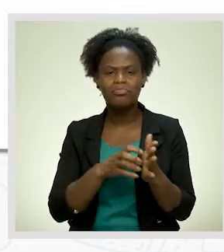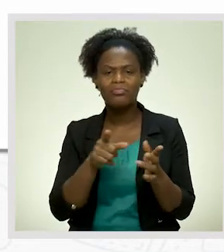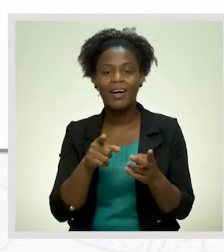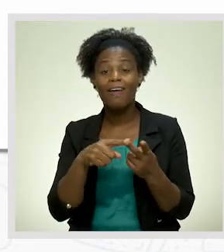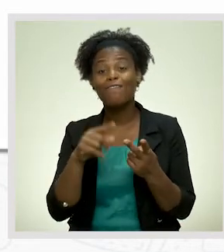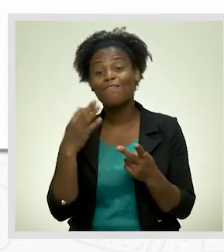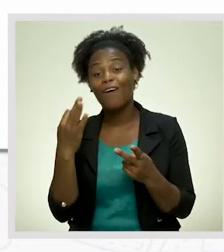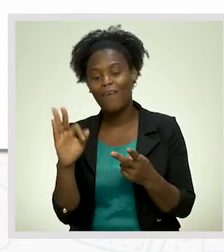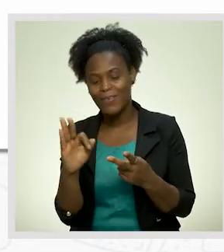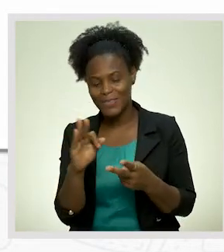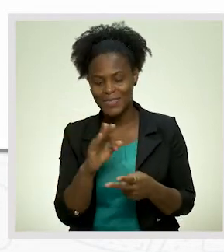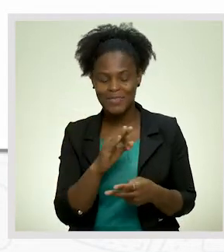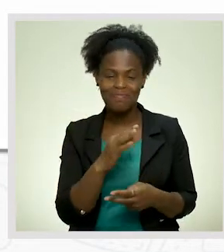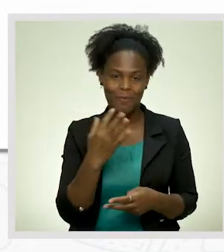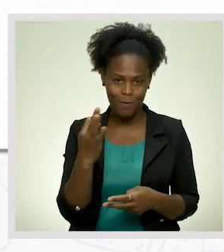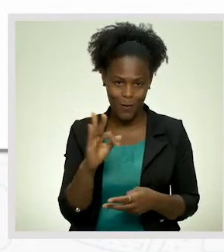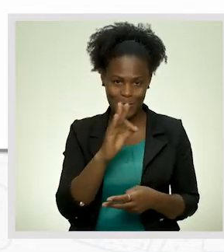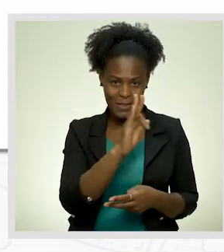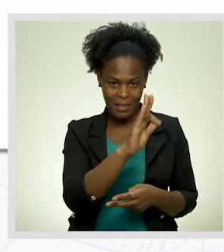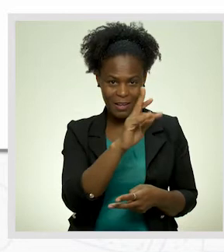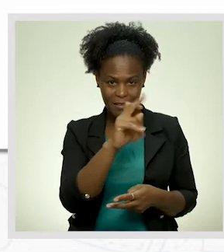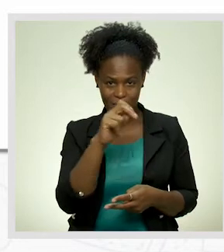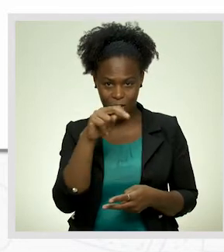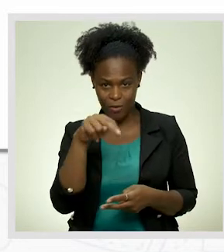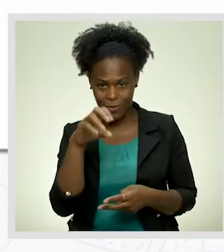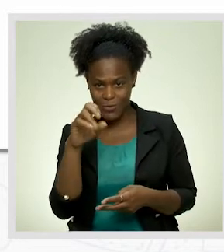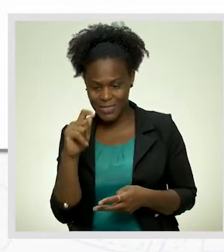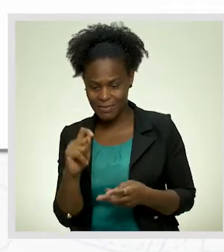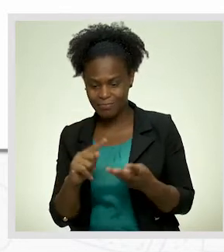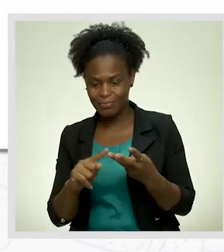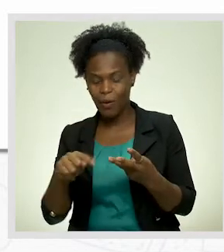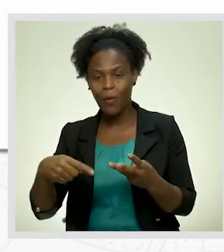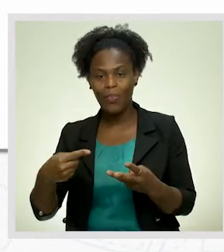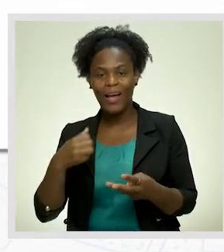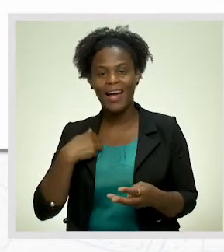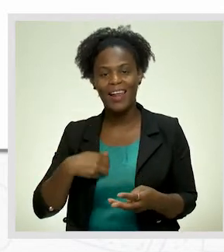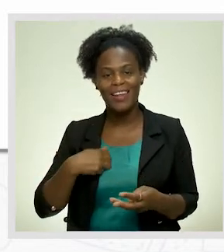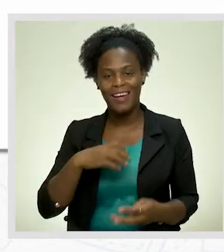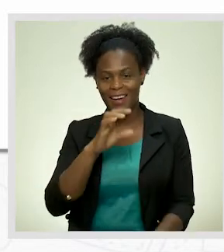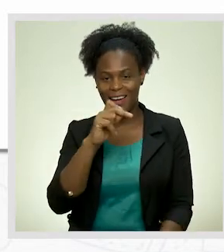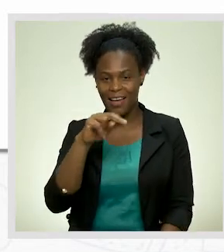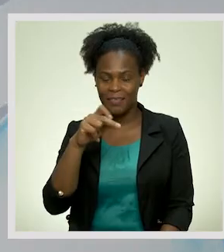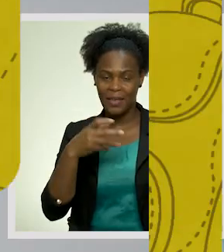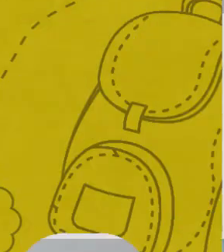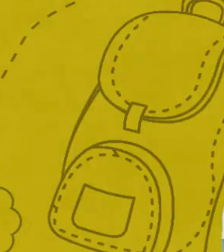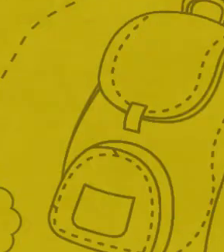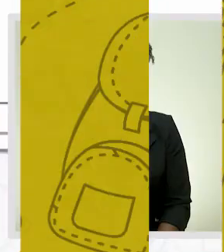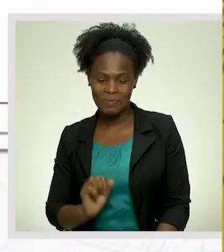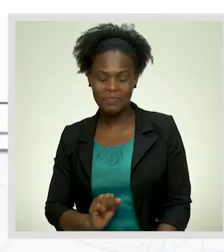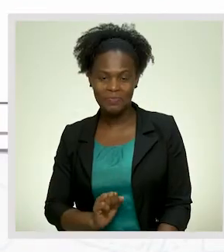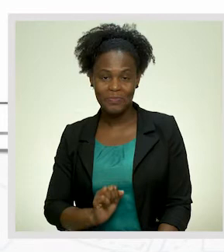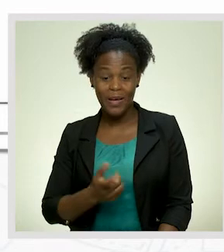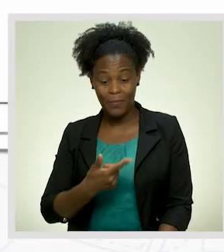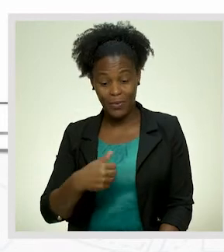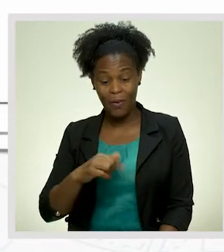La France, oui. Et le Canada. Nous